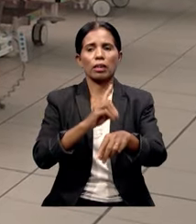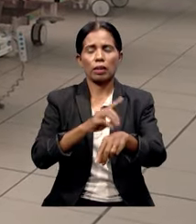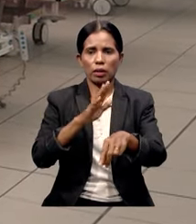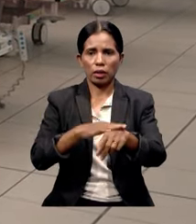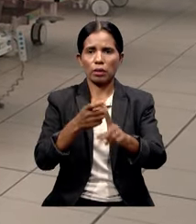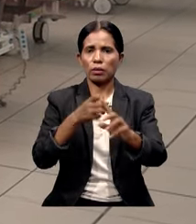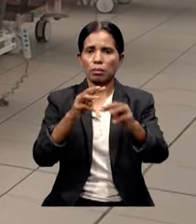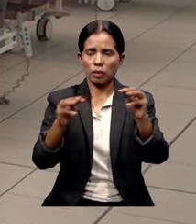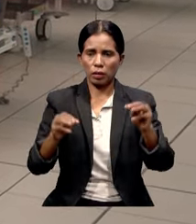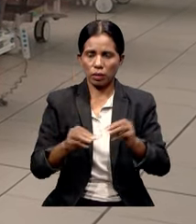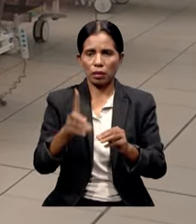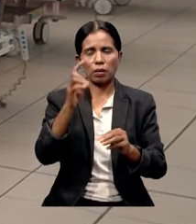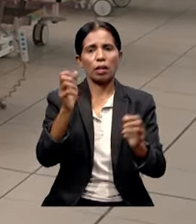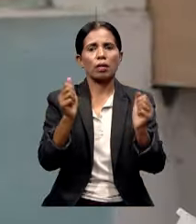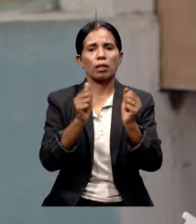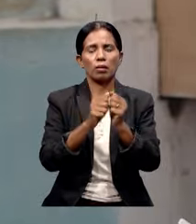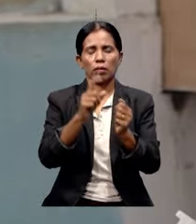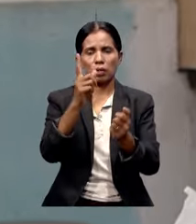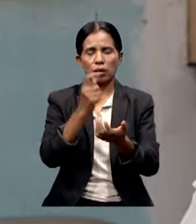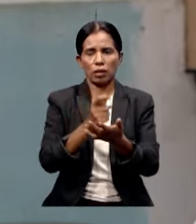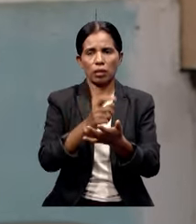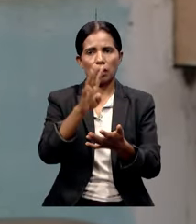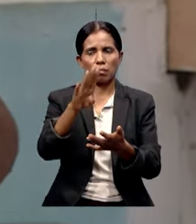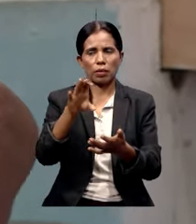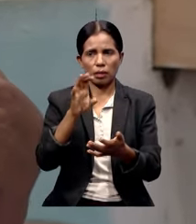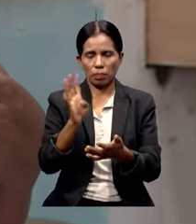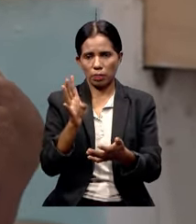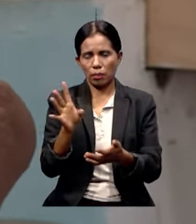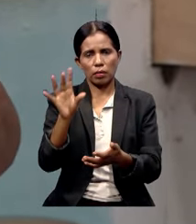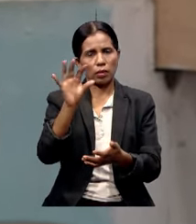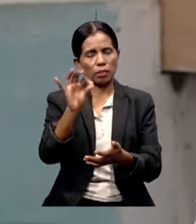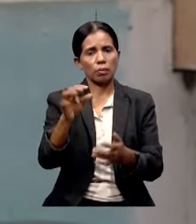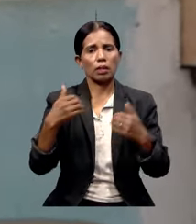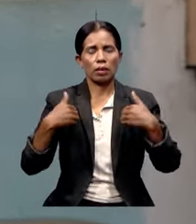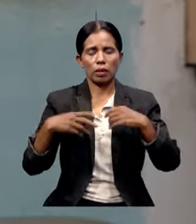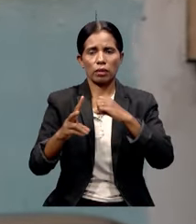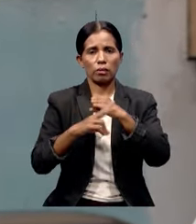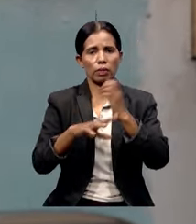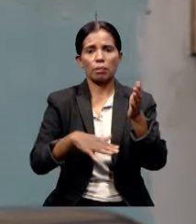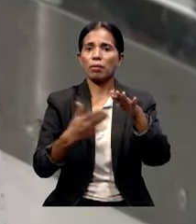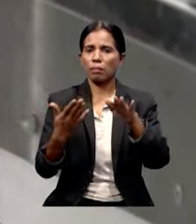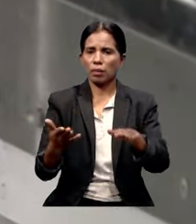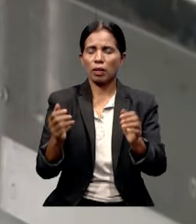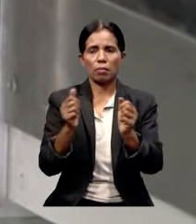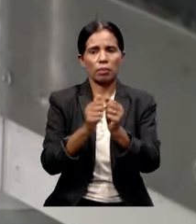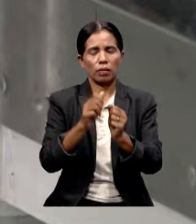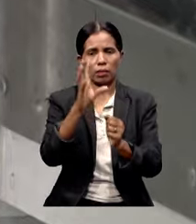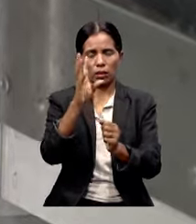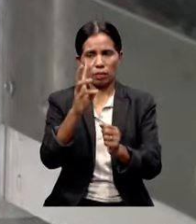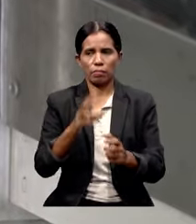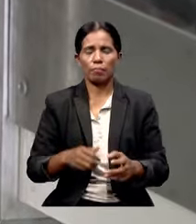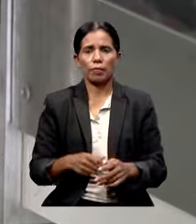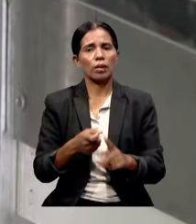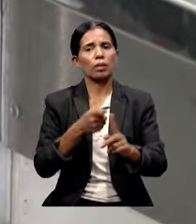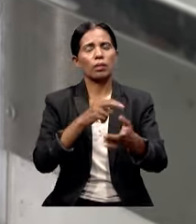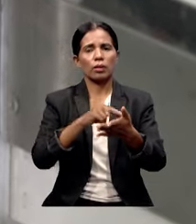Linyang hamutu krihu ida atus hat noloresensia no ia vítima mortal hamutu naineng. Husi